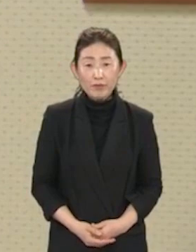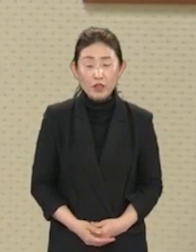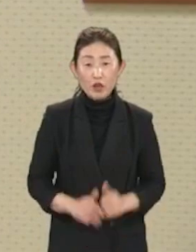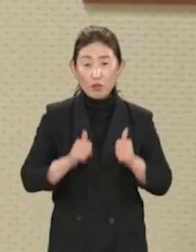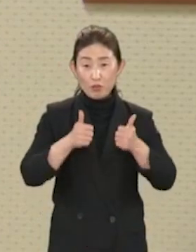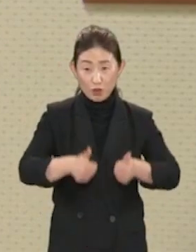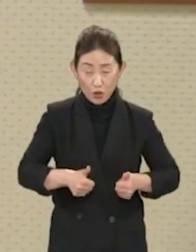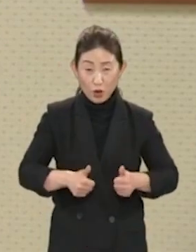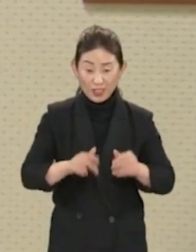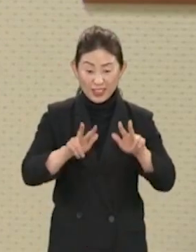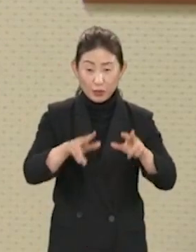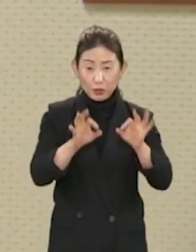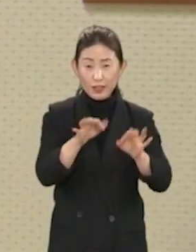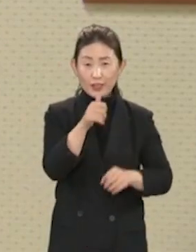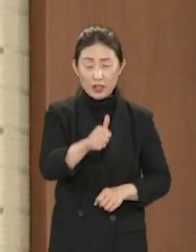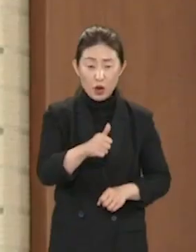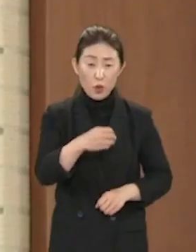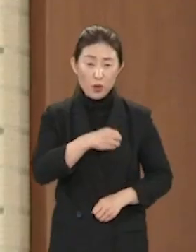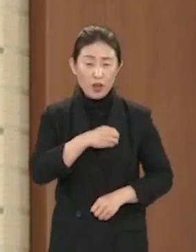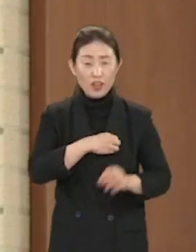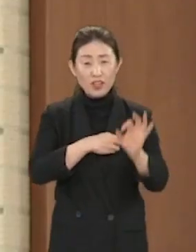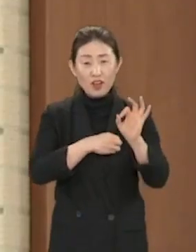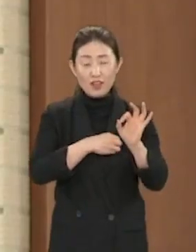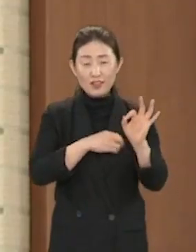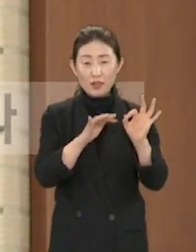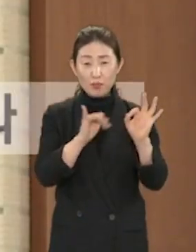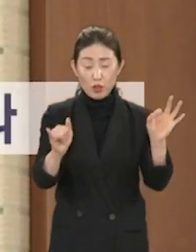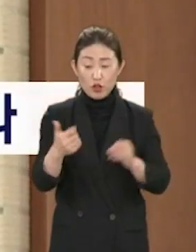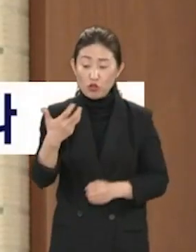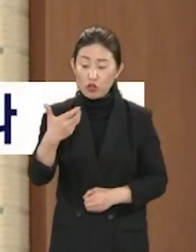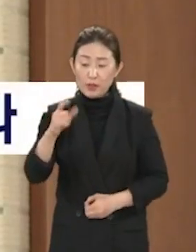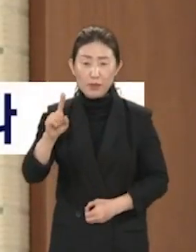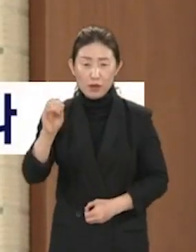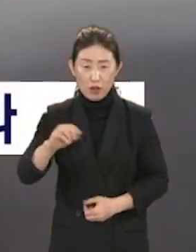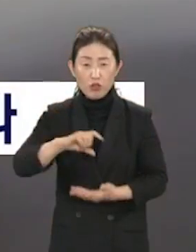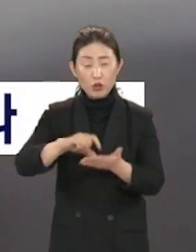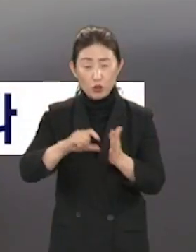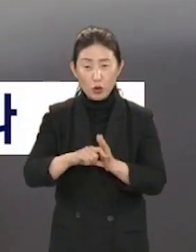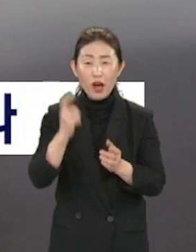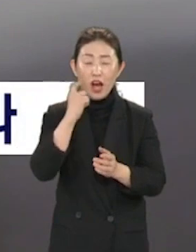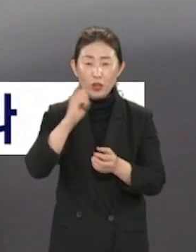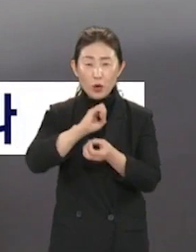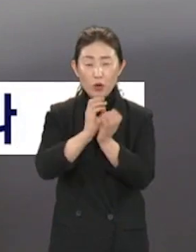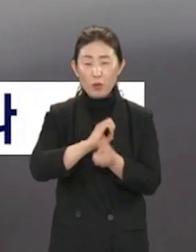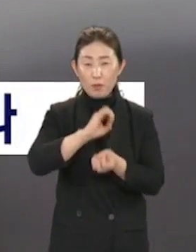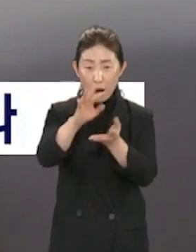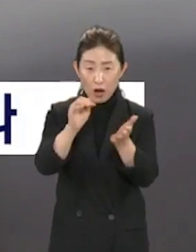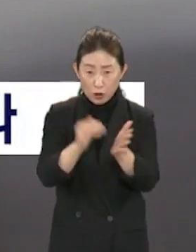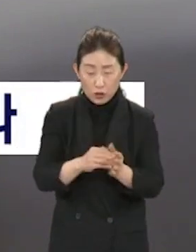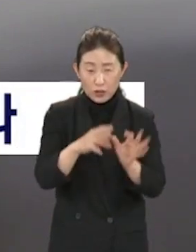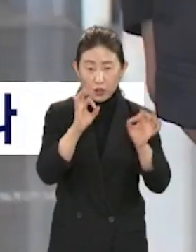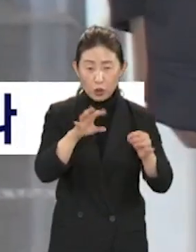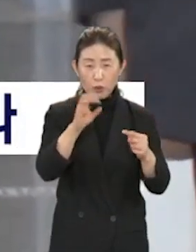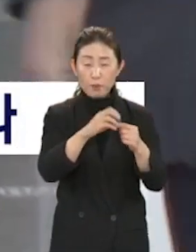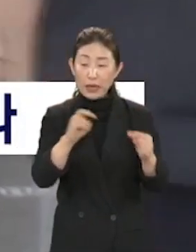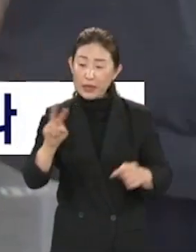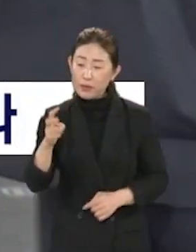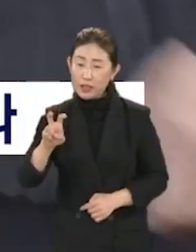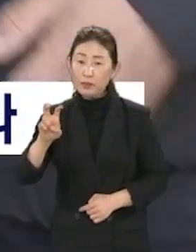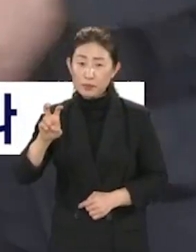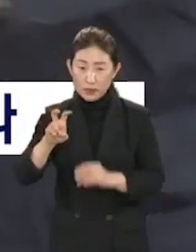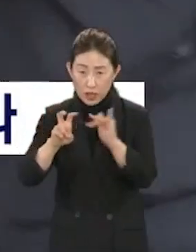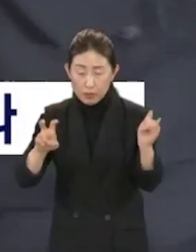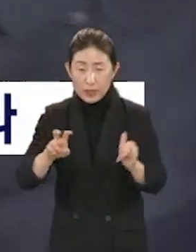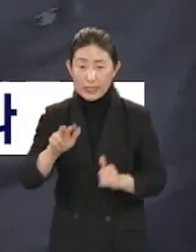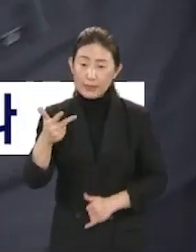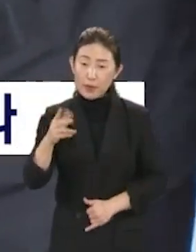부여의 현직 조합장은 조합원 10명에게 91만 원 상당의 조화를 보낸 데 이어 조합 경비로 220여 명에게 700만